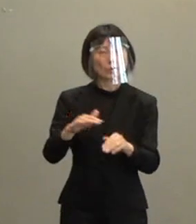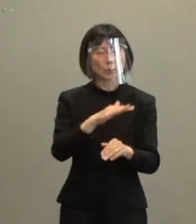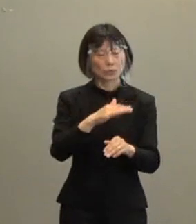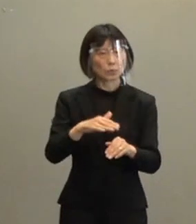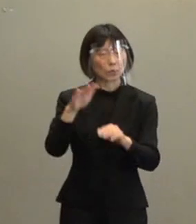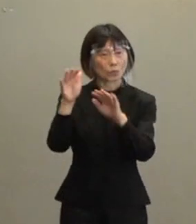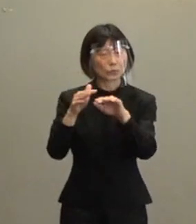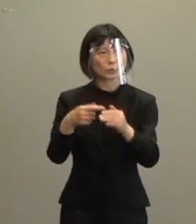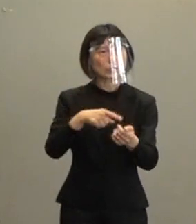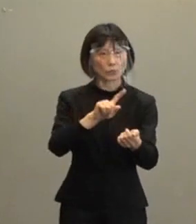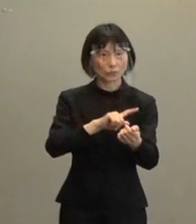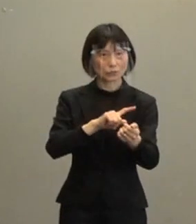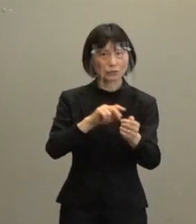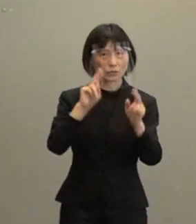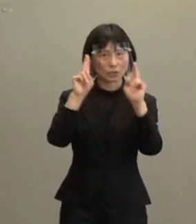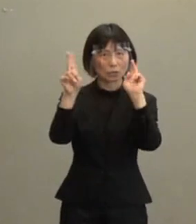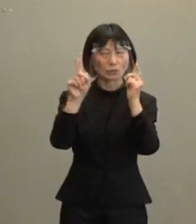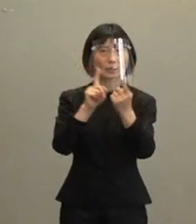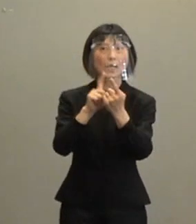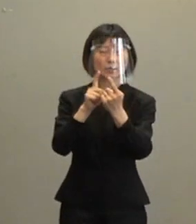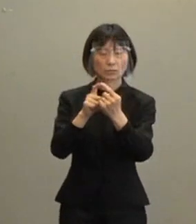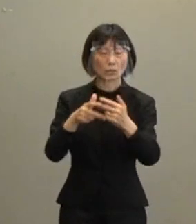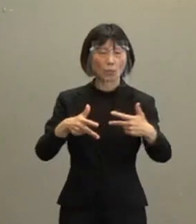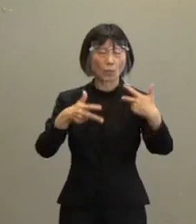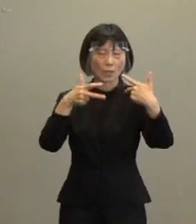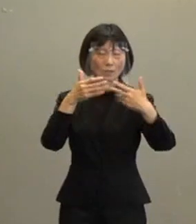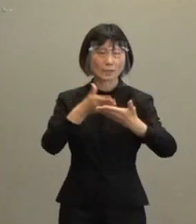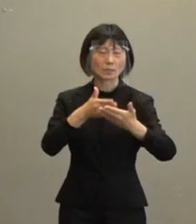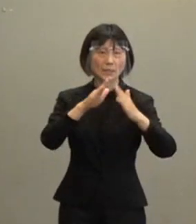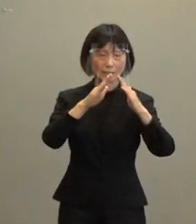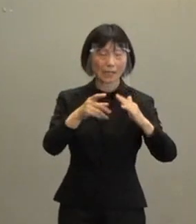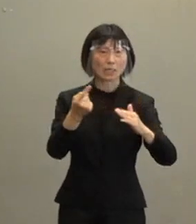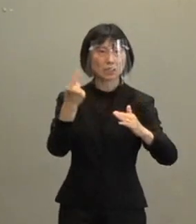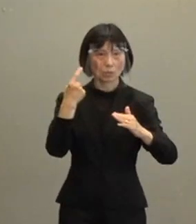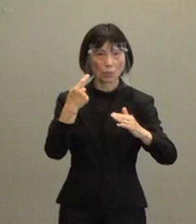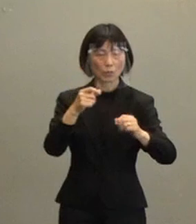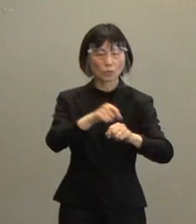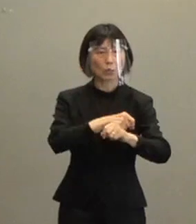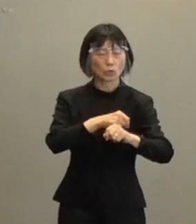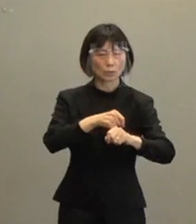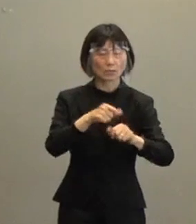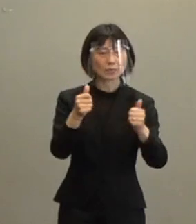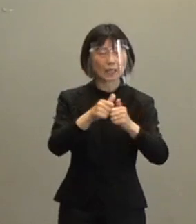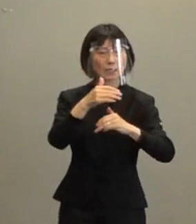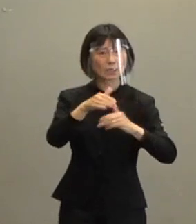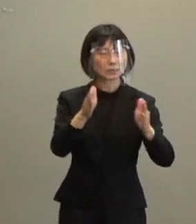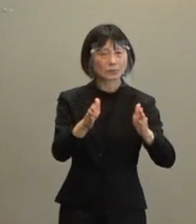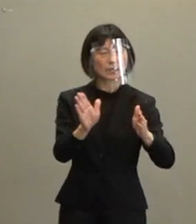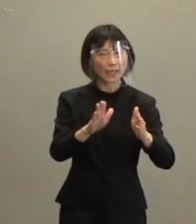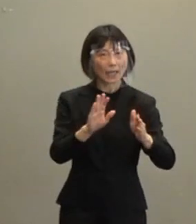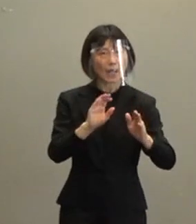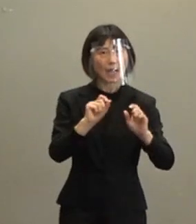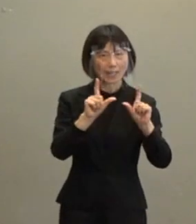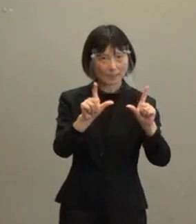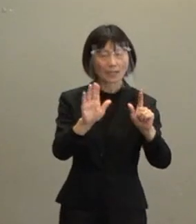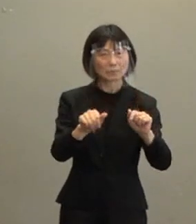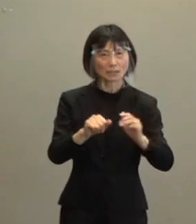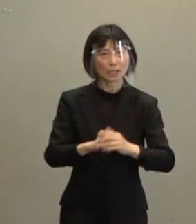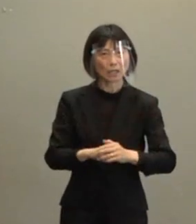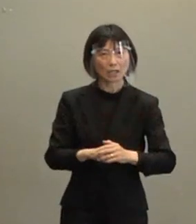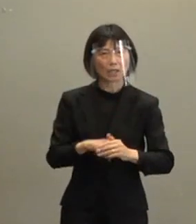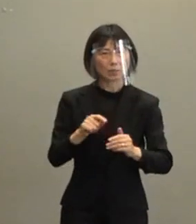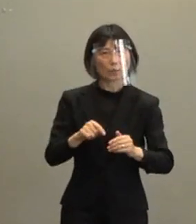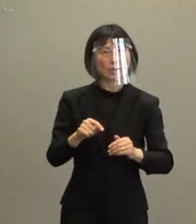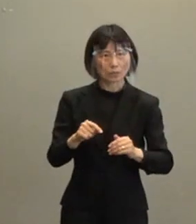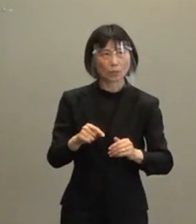日企業向けのオンラインの説明会が、特別会議室から発信であったんですけども、この洋上風力